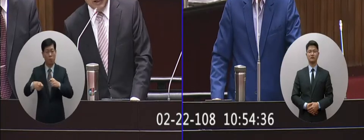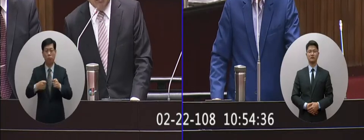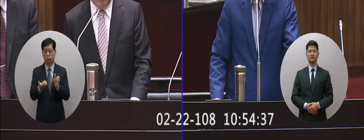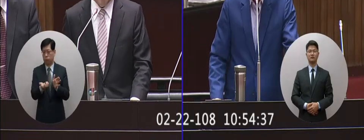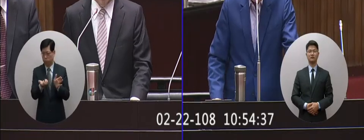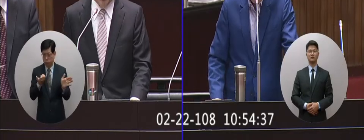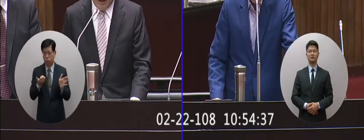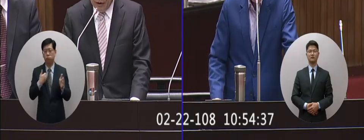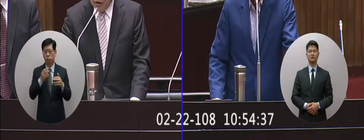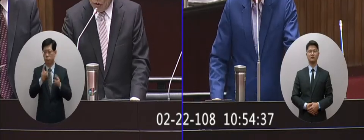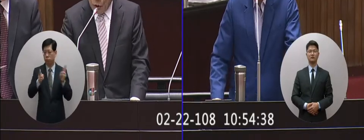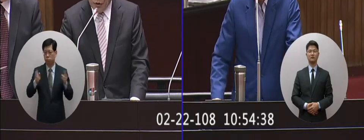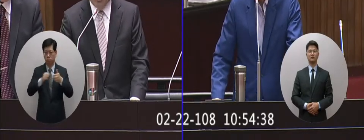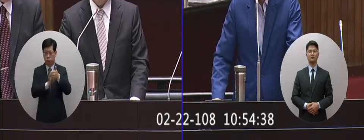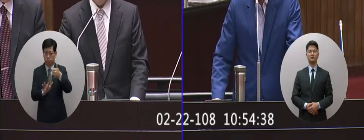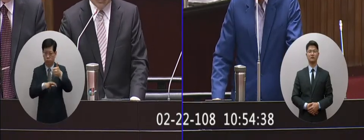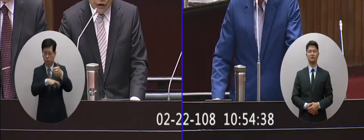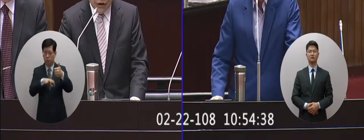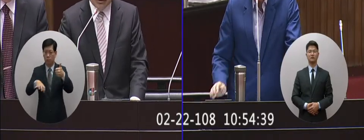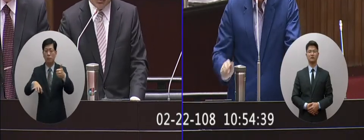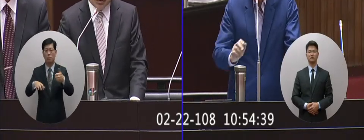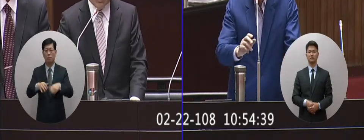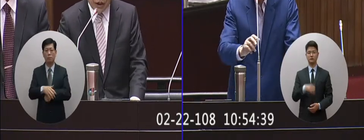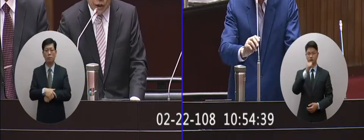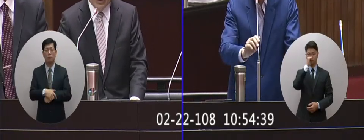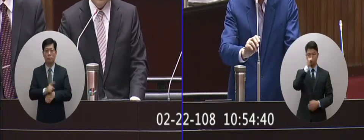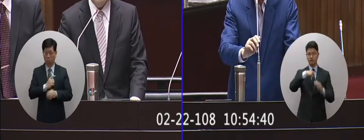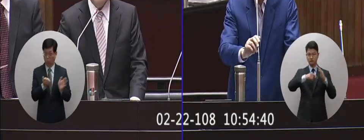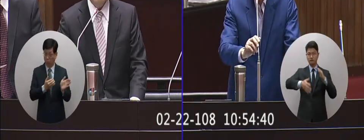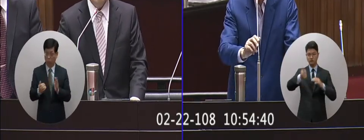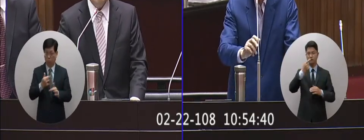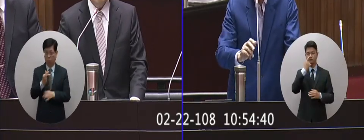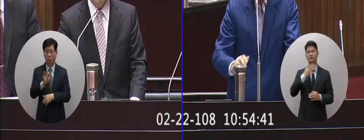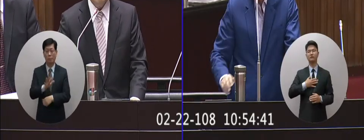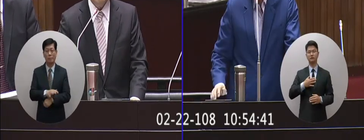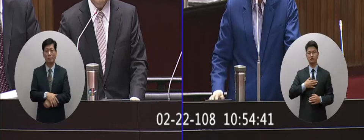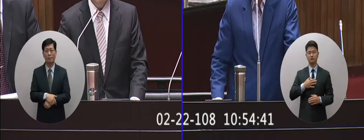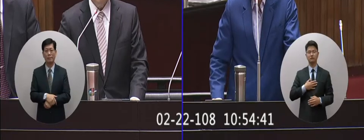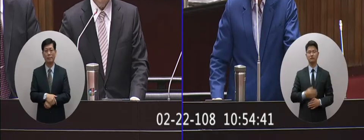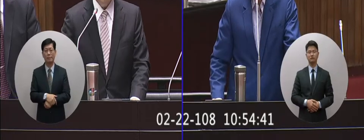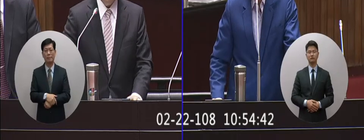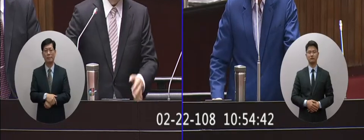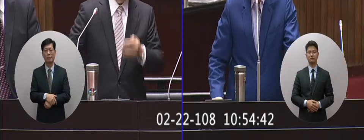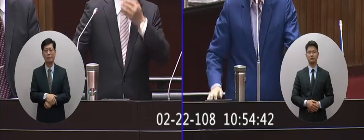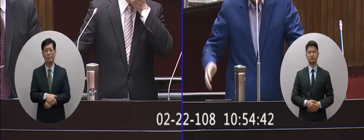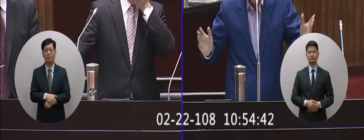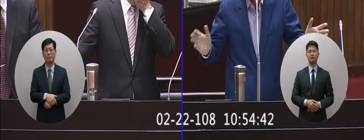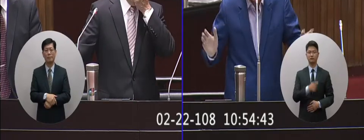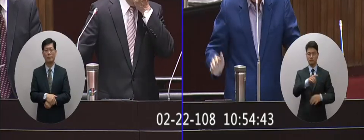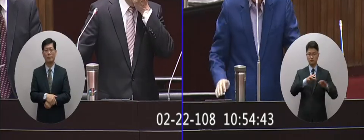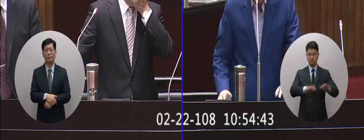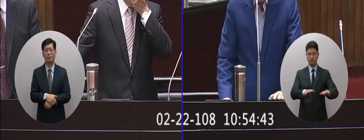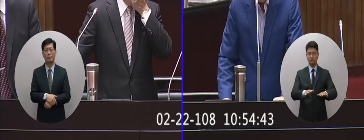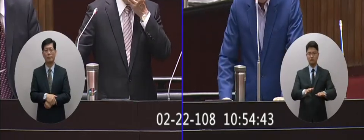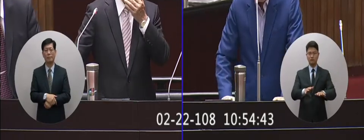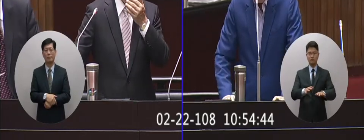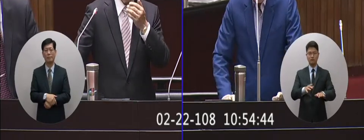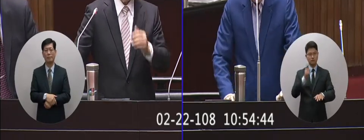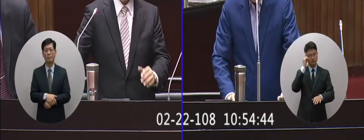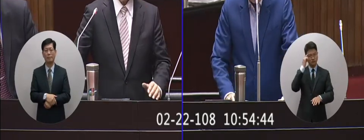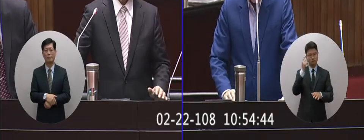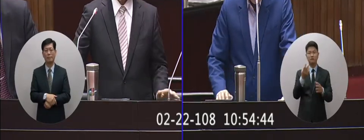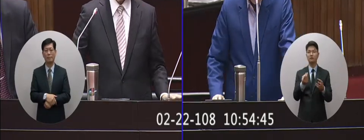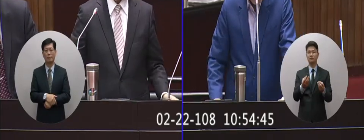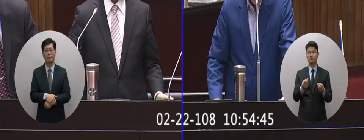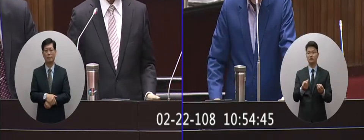也多相关部会都有 一。好，院长，我知道了哈，我知道了，你目前就是还没有办法，就是哈。